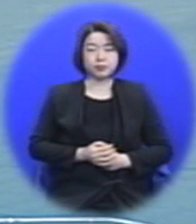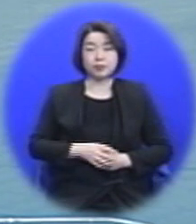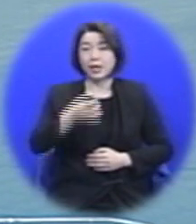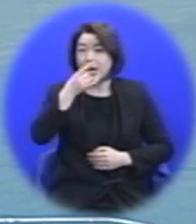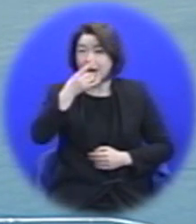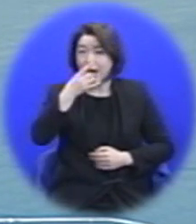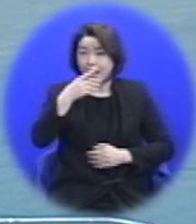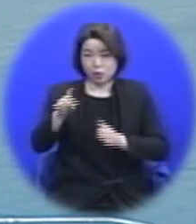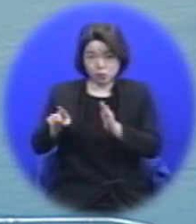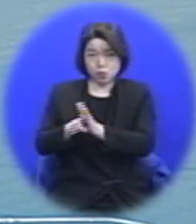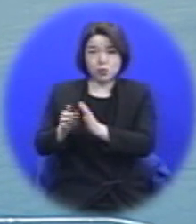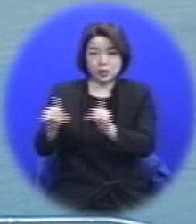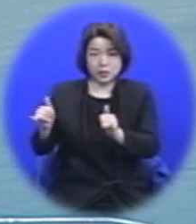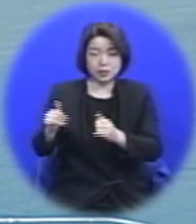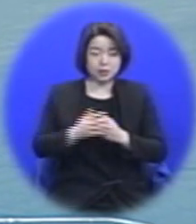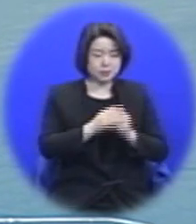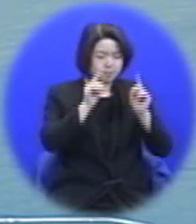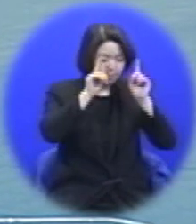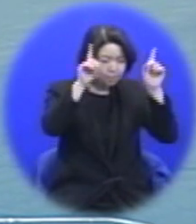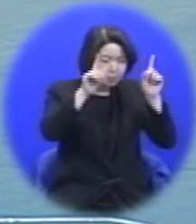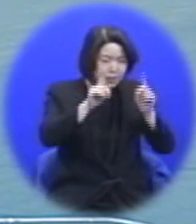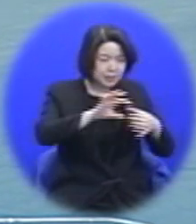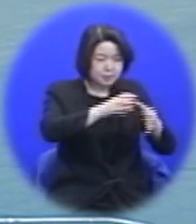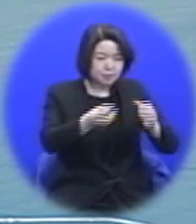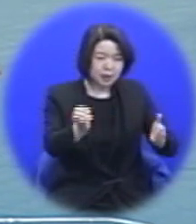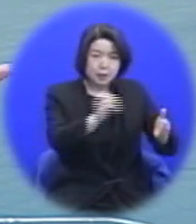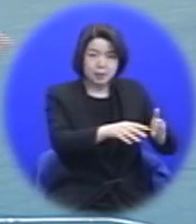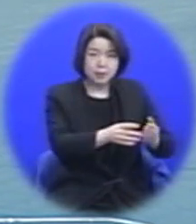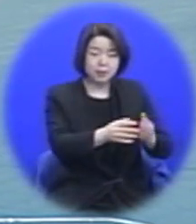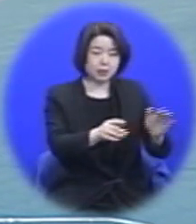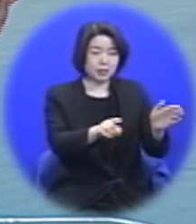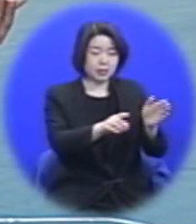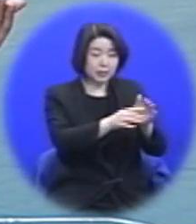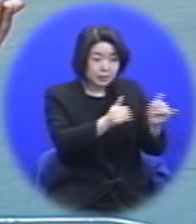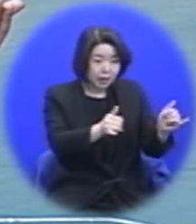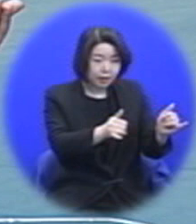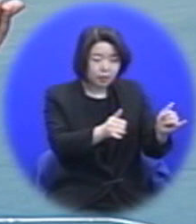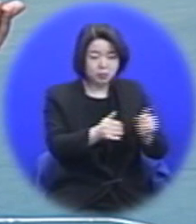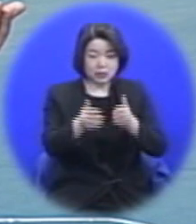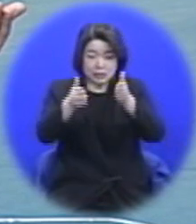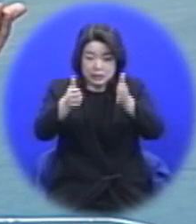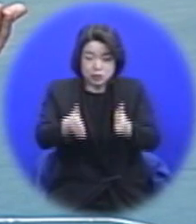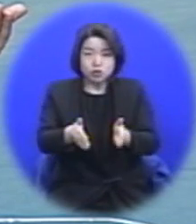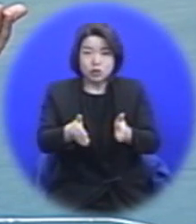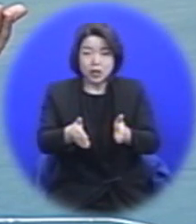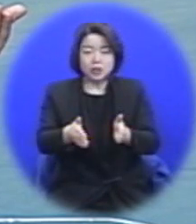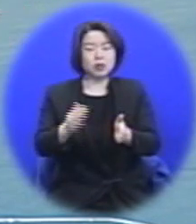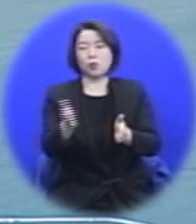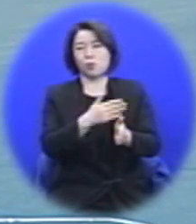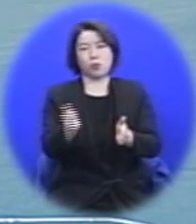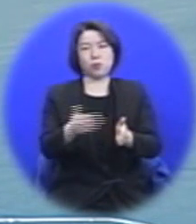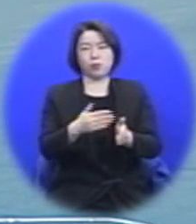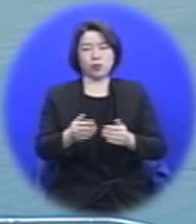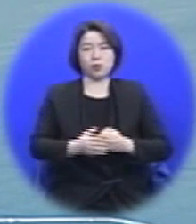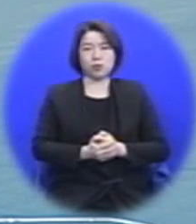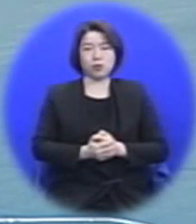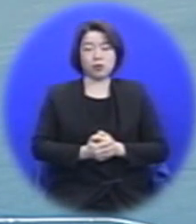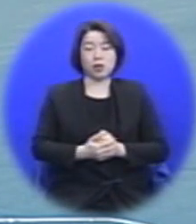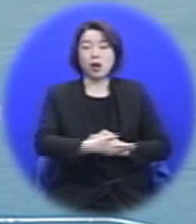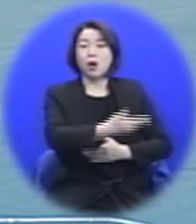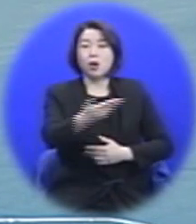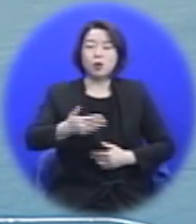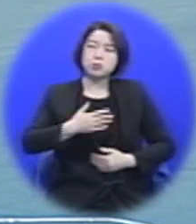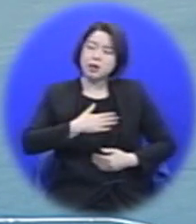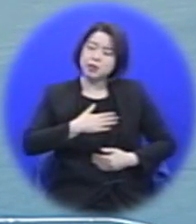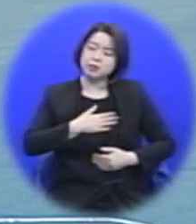알곡 신자와 진노의 포도주 틀에 던져지는 자 사이에는 중간에 없습니다. 만약 여러분이 나는